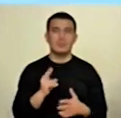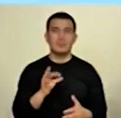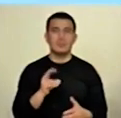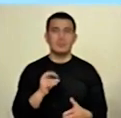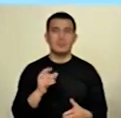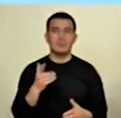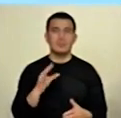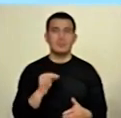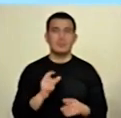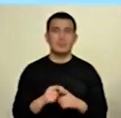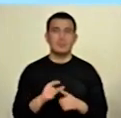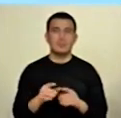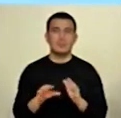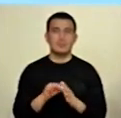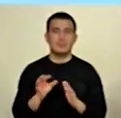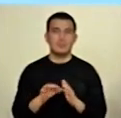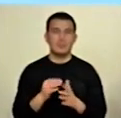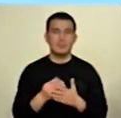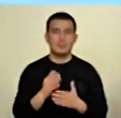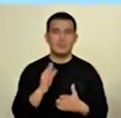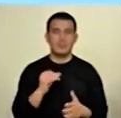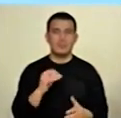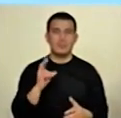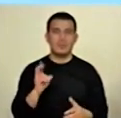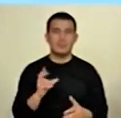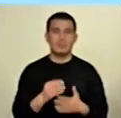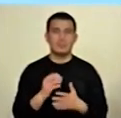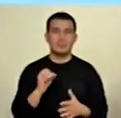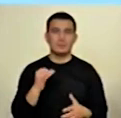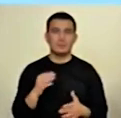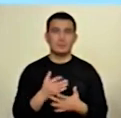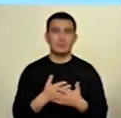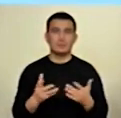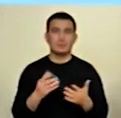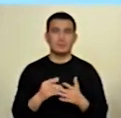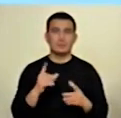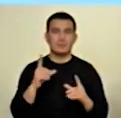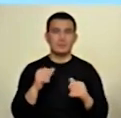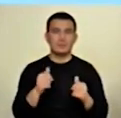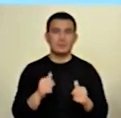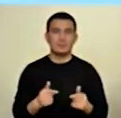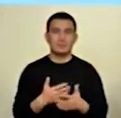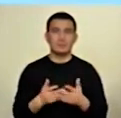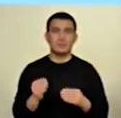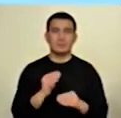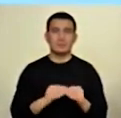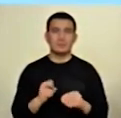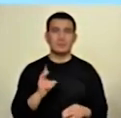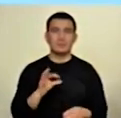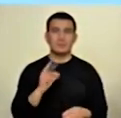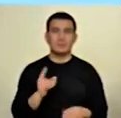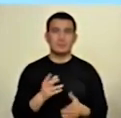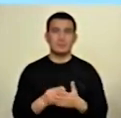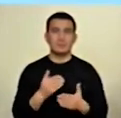blogini tanladik. Bu blok yordamida siz veb sahifangizga rasmlar yuklashingiz mumkin bo'ladi. Demak, har bir mana blokka